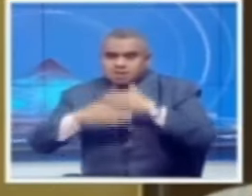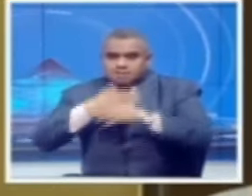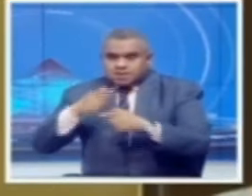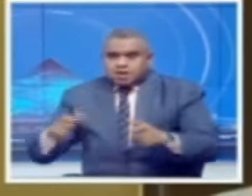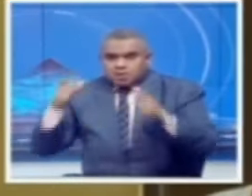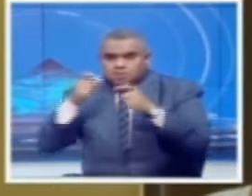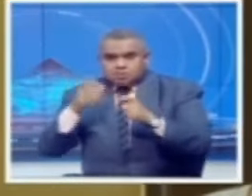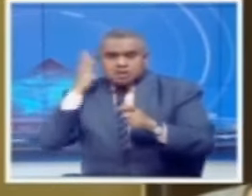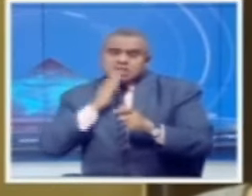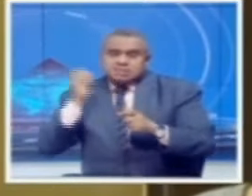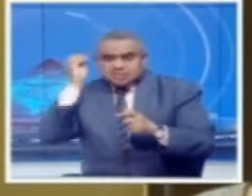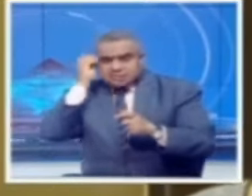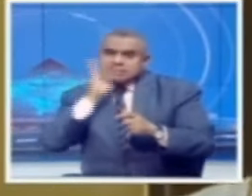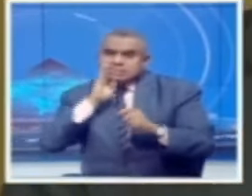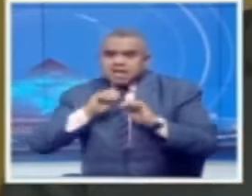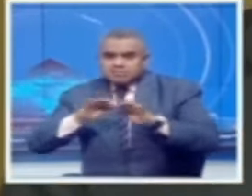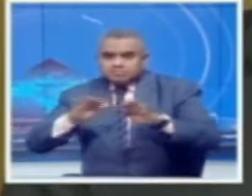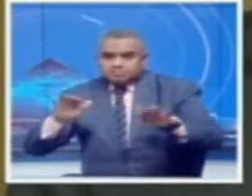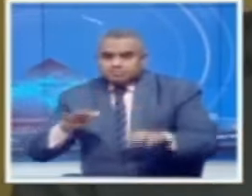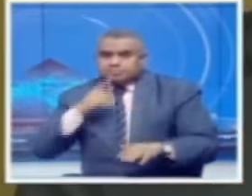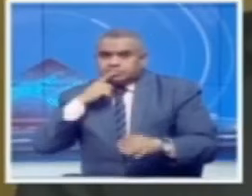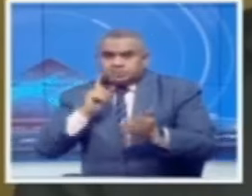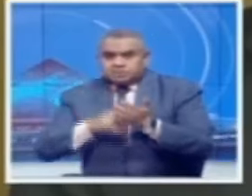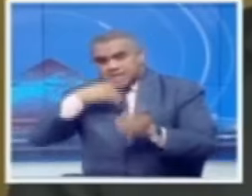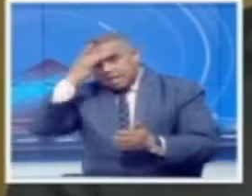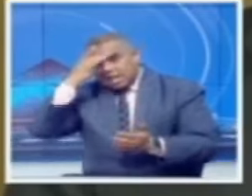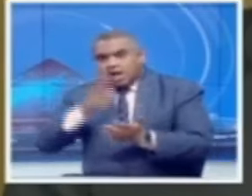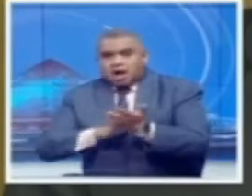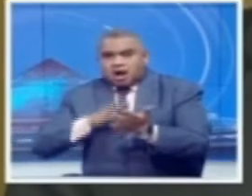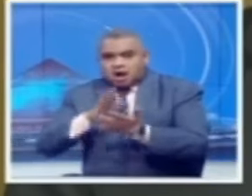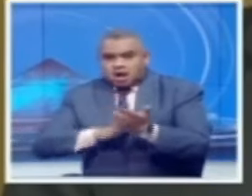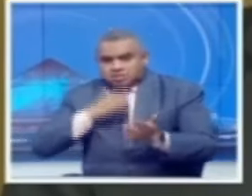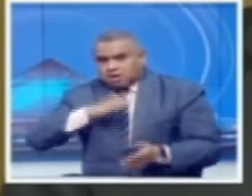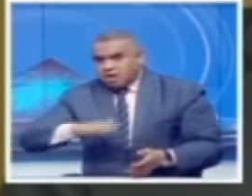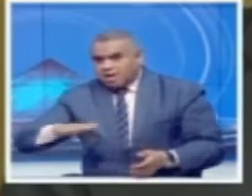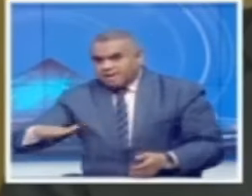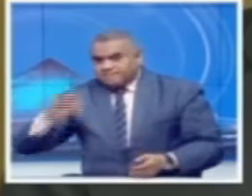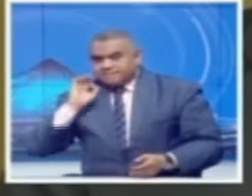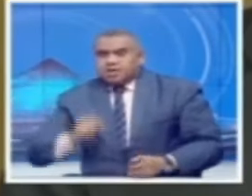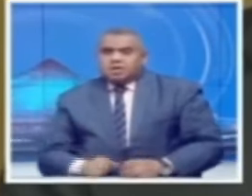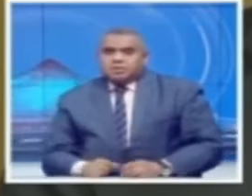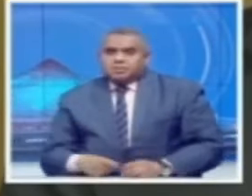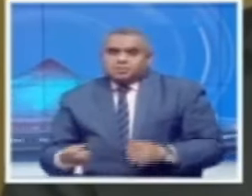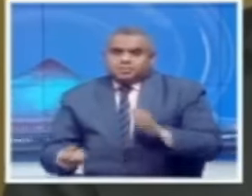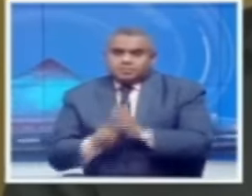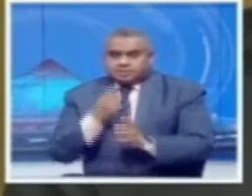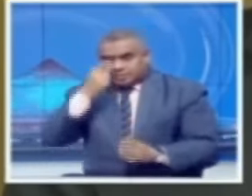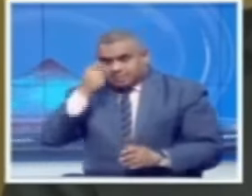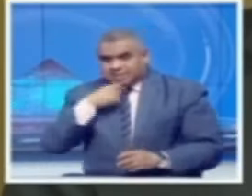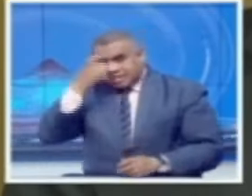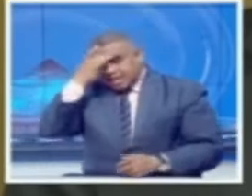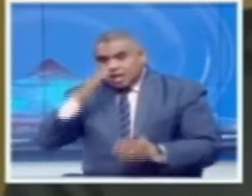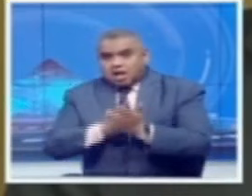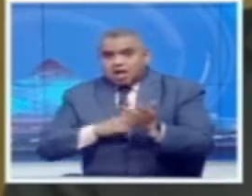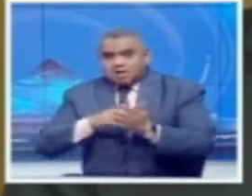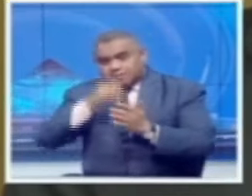المؤتمر، الكبسولة الطبية اللي يستفيد بيها. إسهال المزمن في الأطفال، ودي حاجة مهمة جدا، لأن لو الإسهال طول عن 15 يوم بنسميه